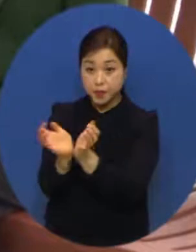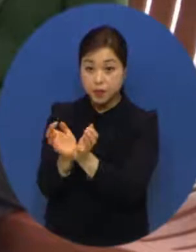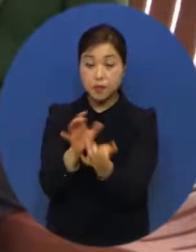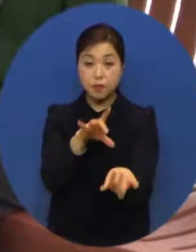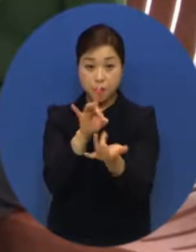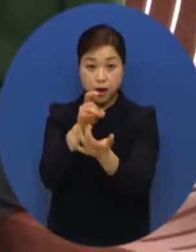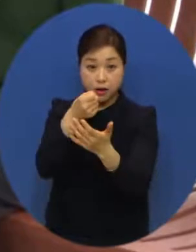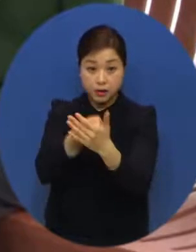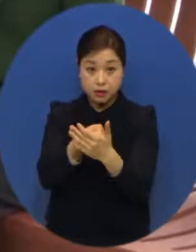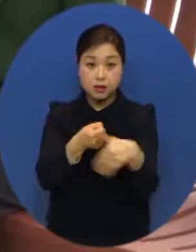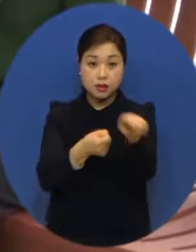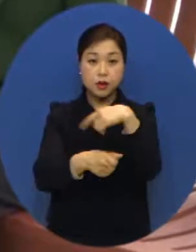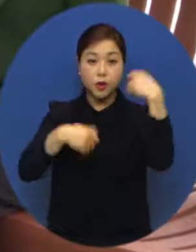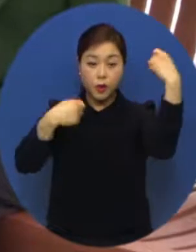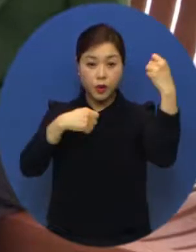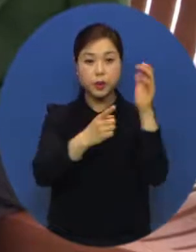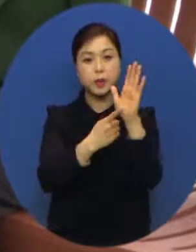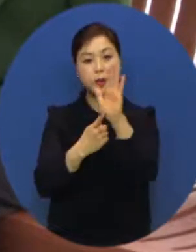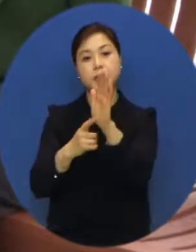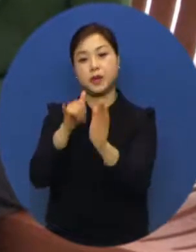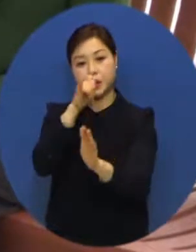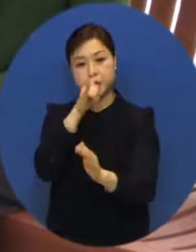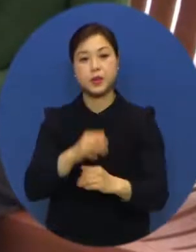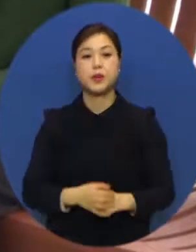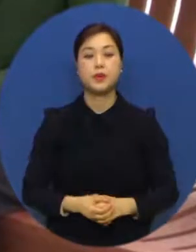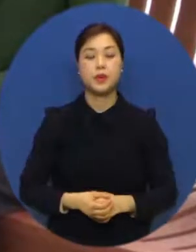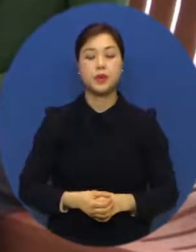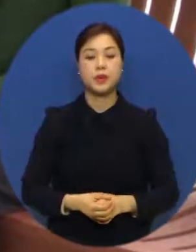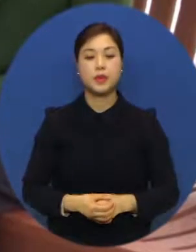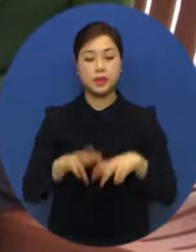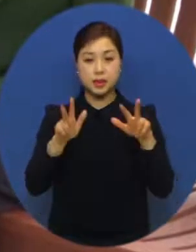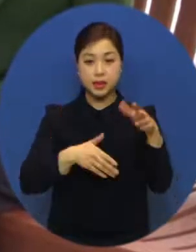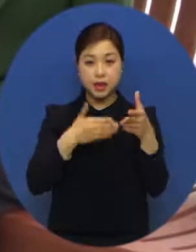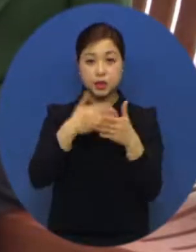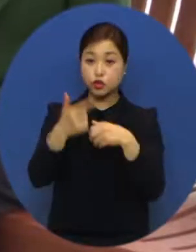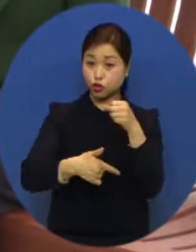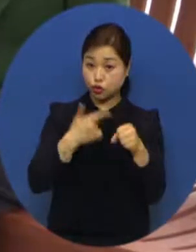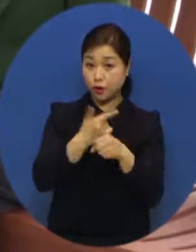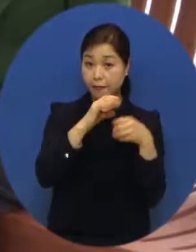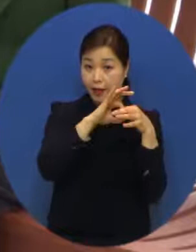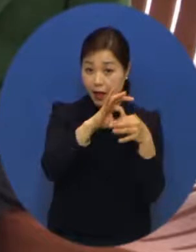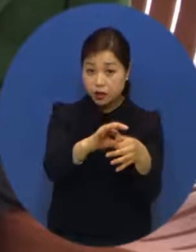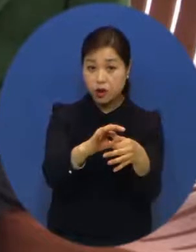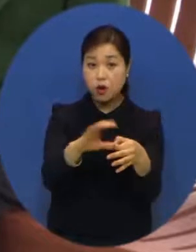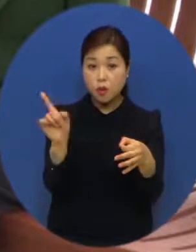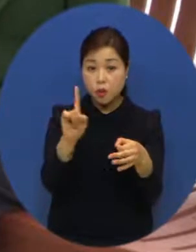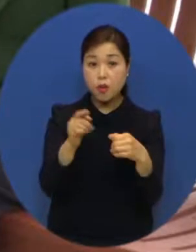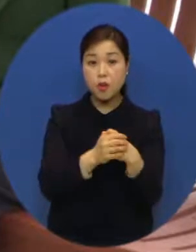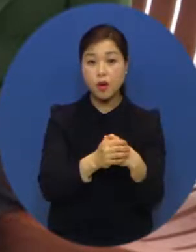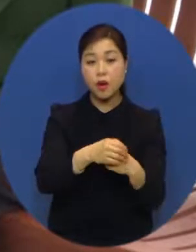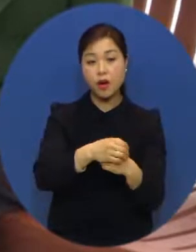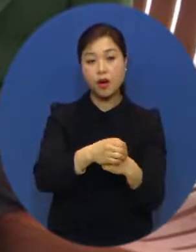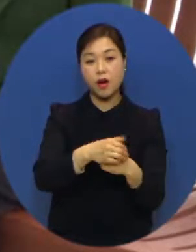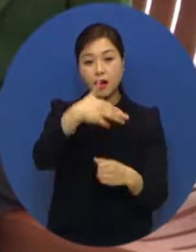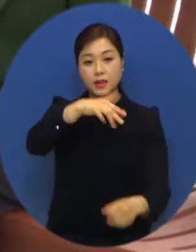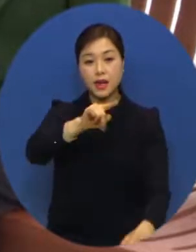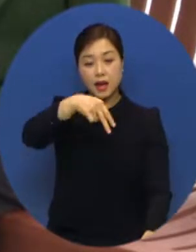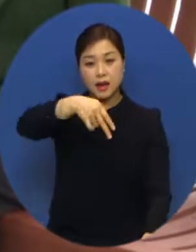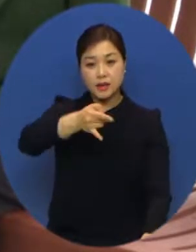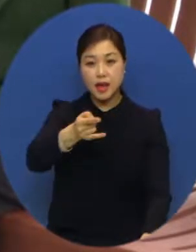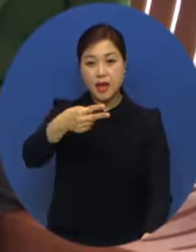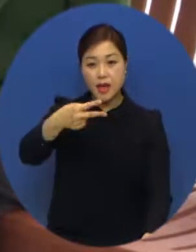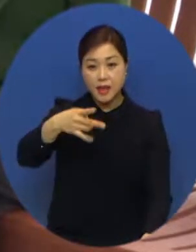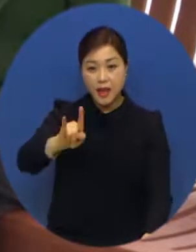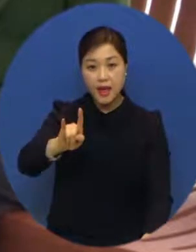그들이 공연을 하는 경우가 있고요. 네. 그리고 저희가 이제까지 한 6년간 해왔던 차세대 아티스트 사업이 있습니다.